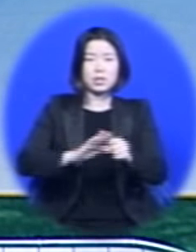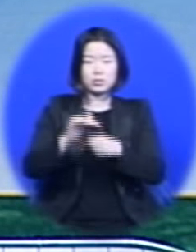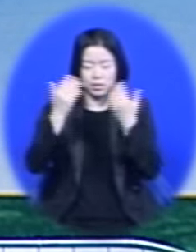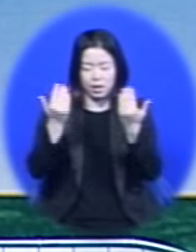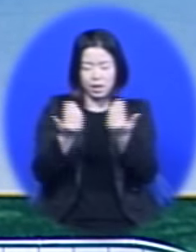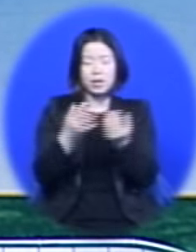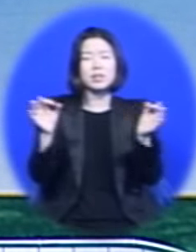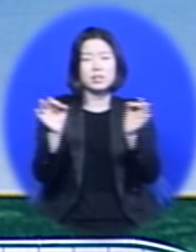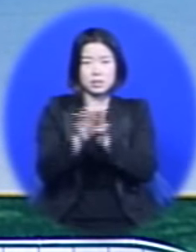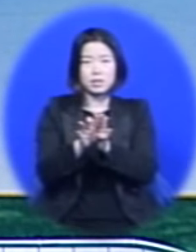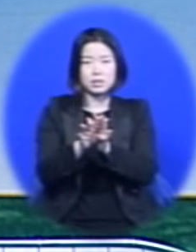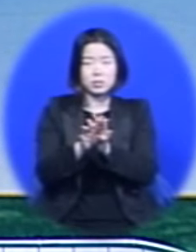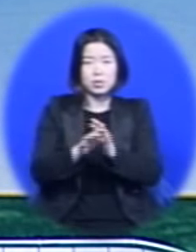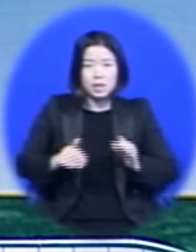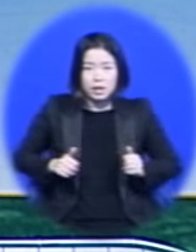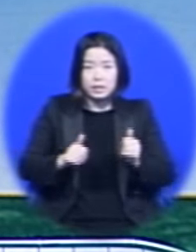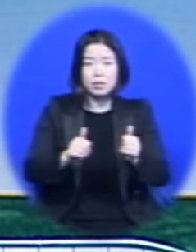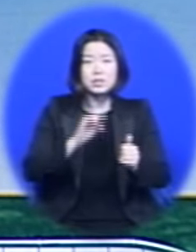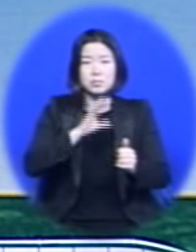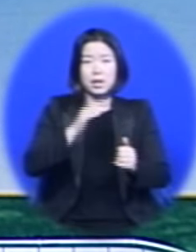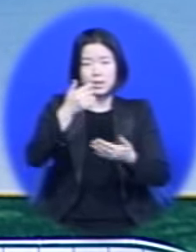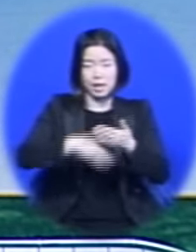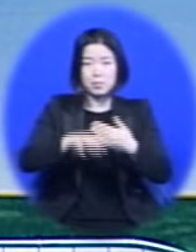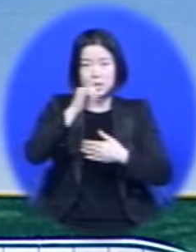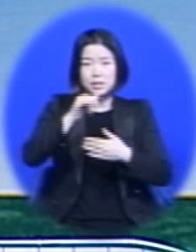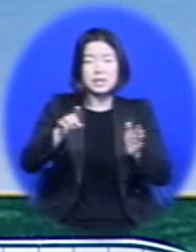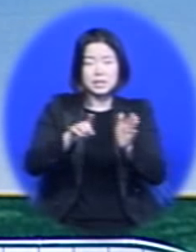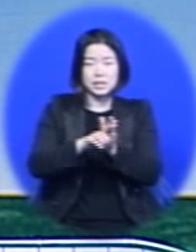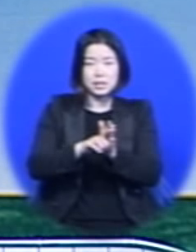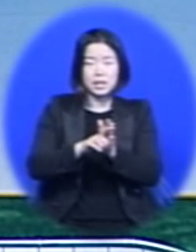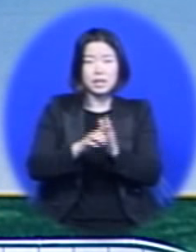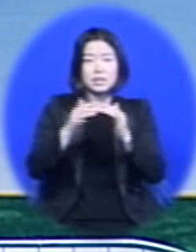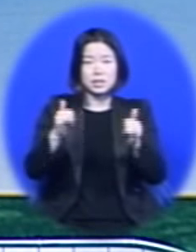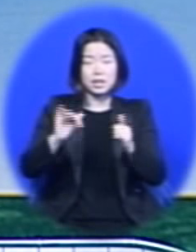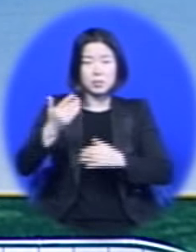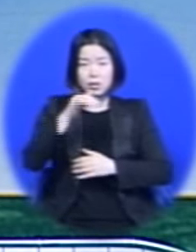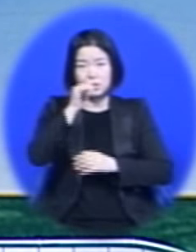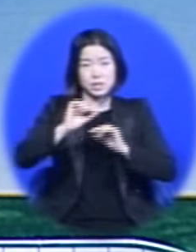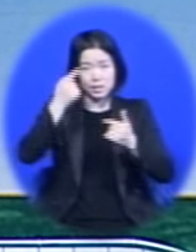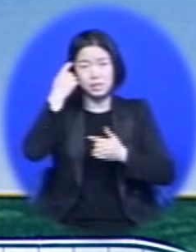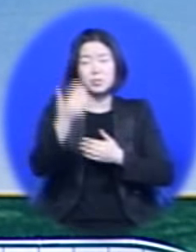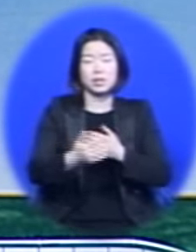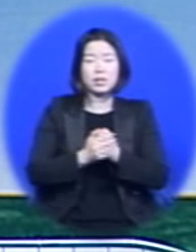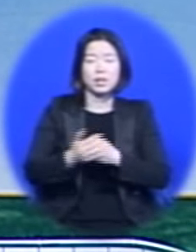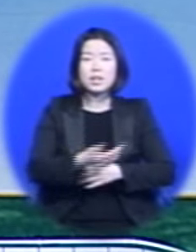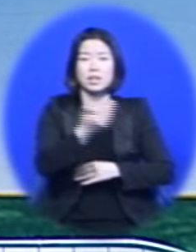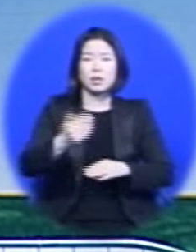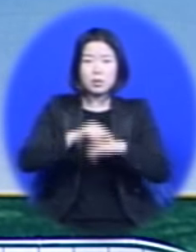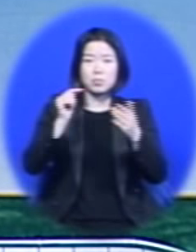사라지고 열심만 남아있는 그런 신앙인이 되어 있지는 않습니까? 여러분의 마음이